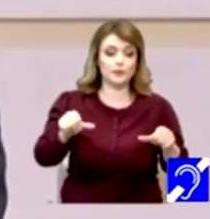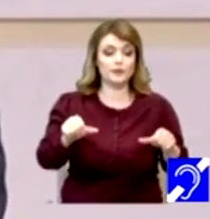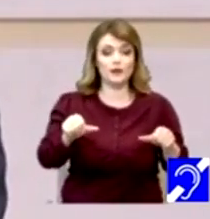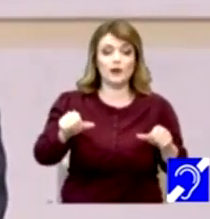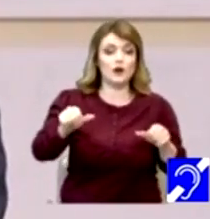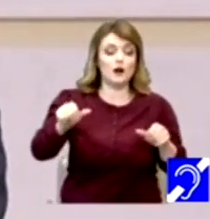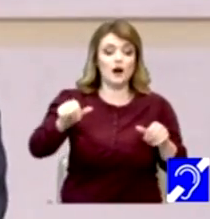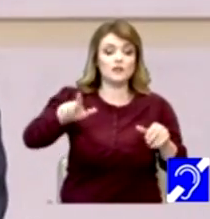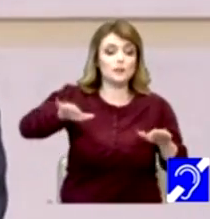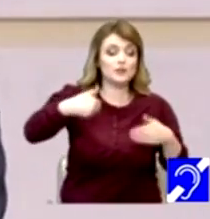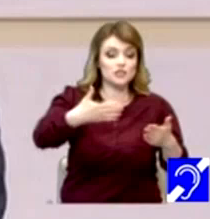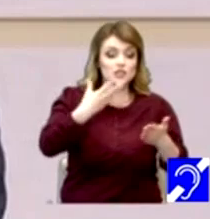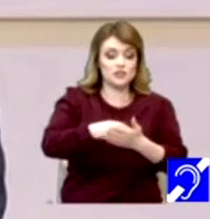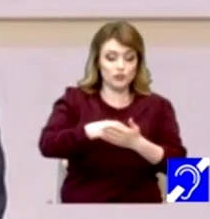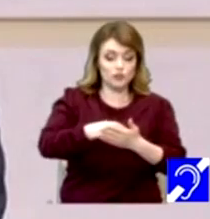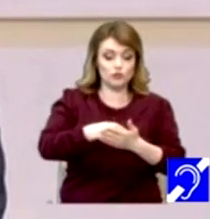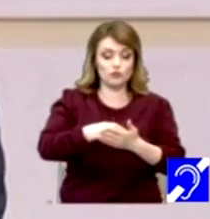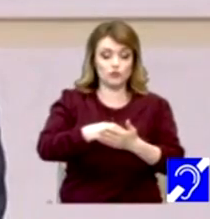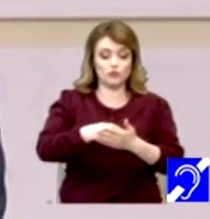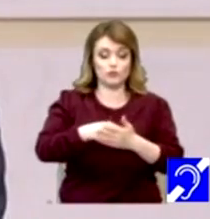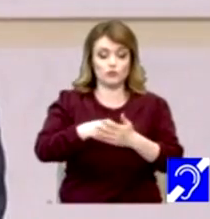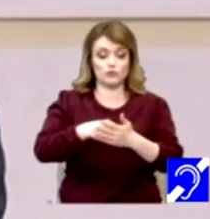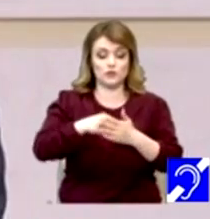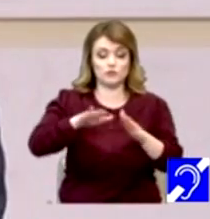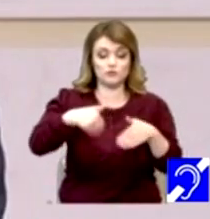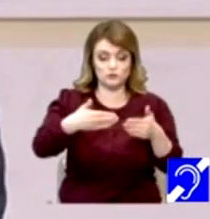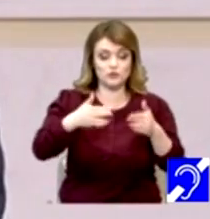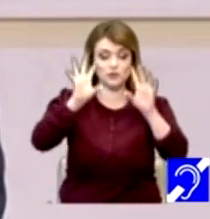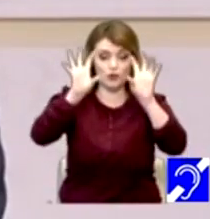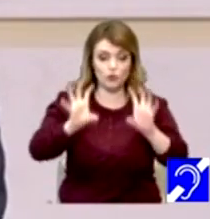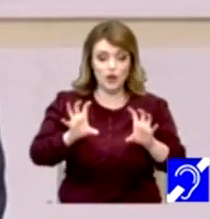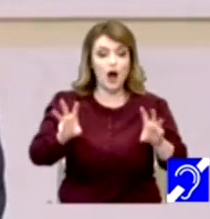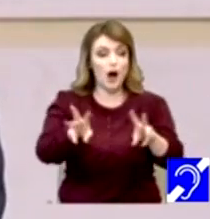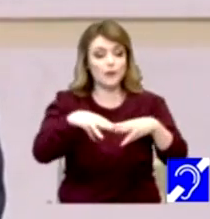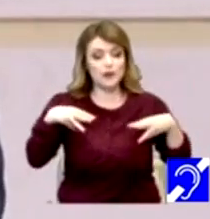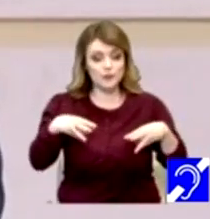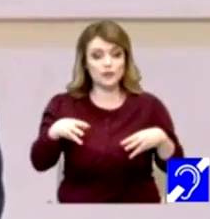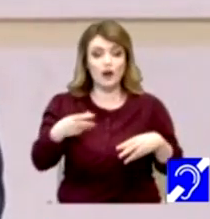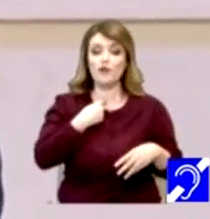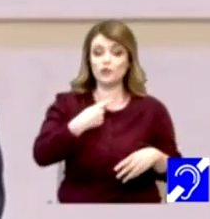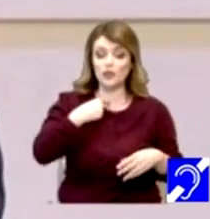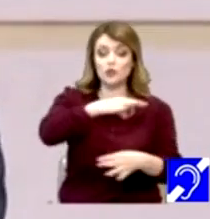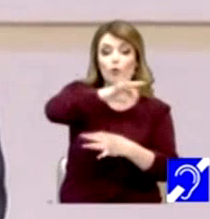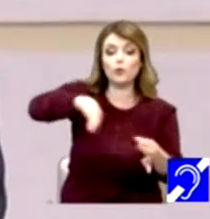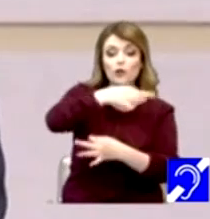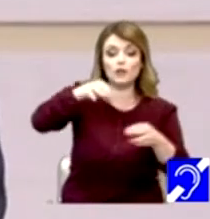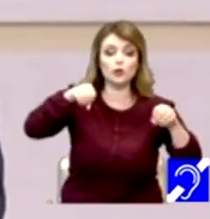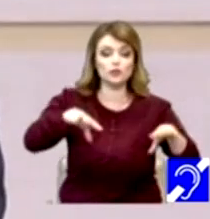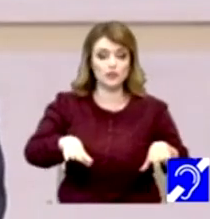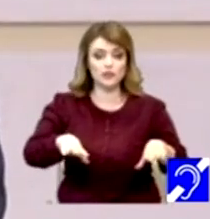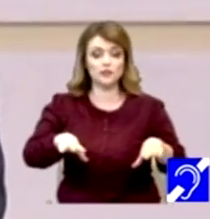venit cu o inițiativă legislativă, iar Parlamentul, ca și cum, a votat un proiect de